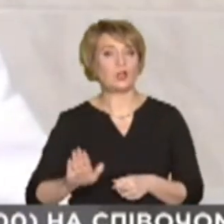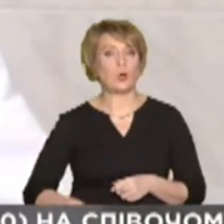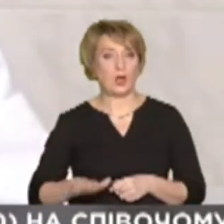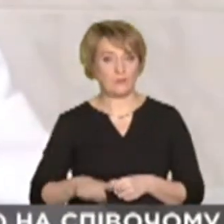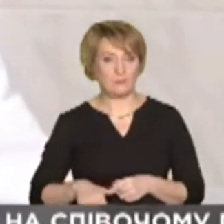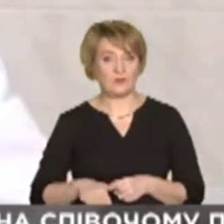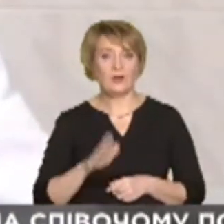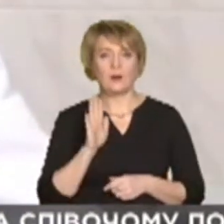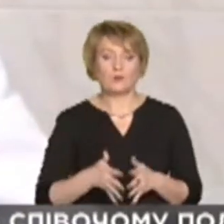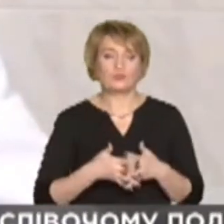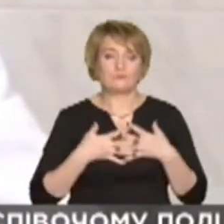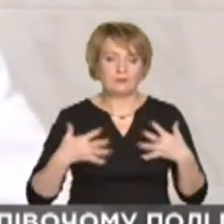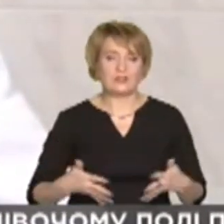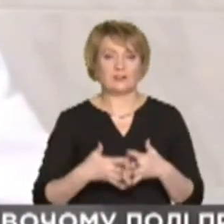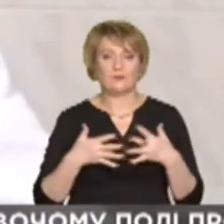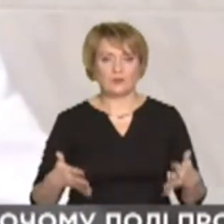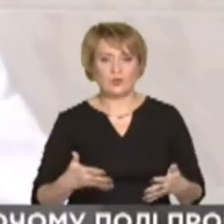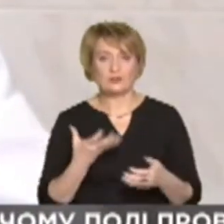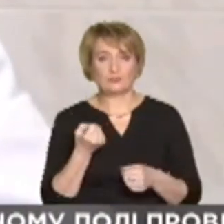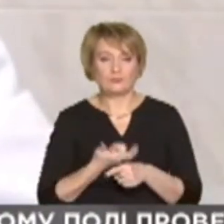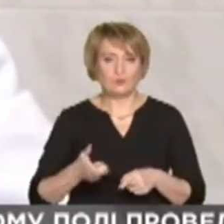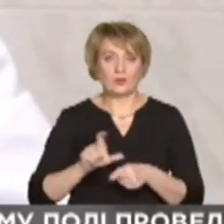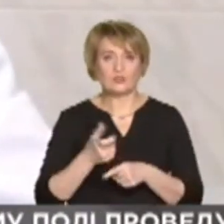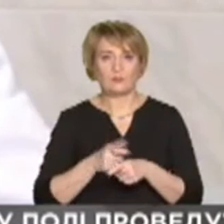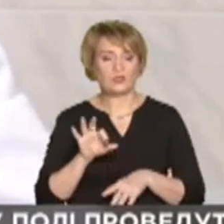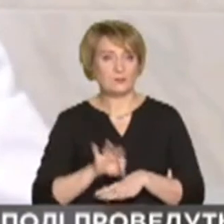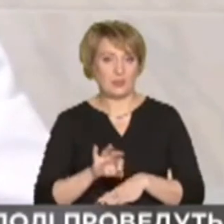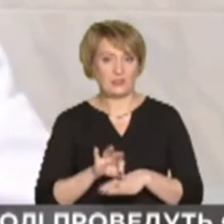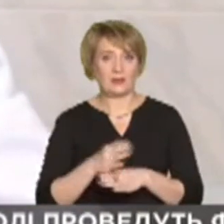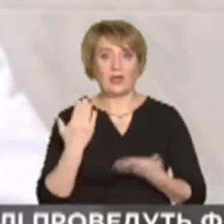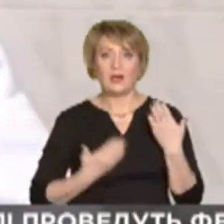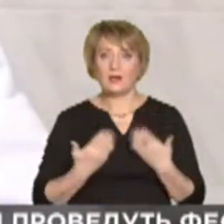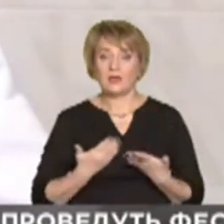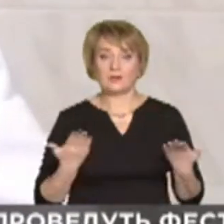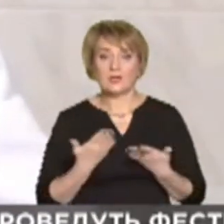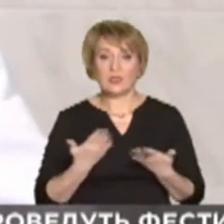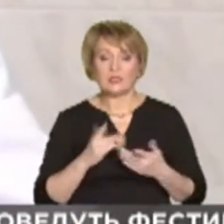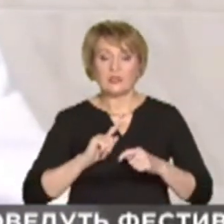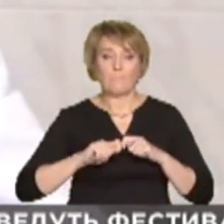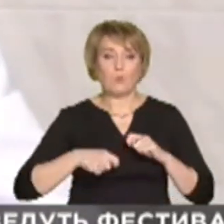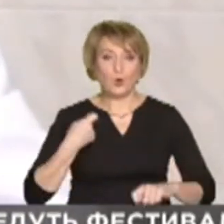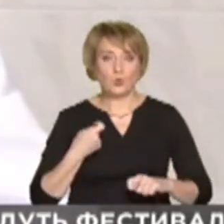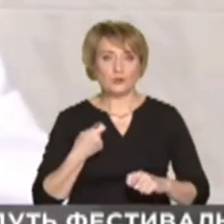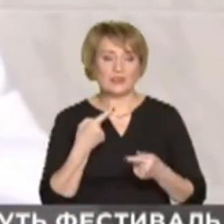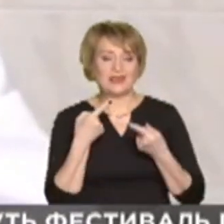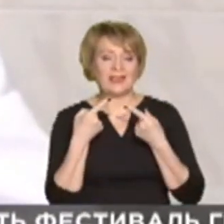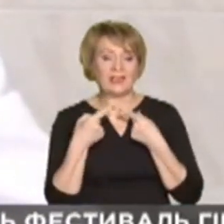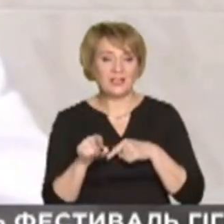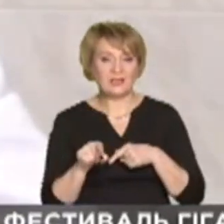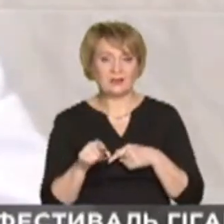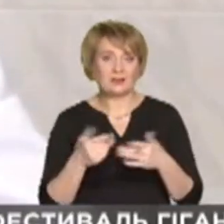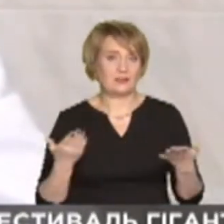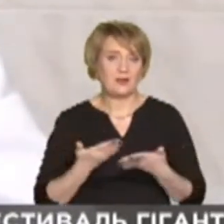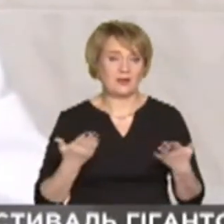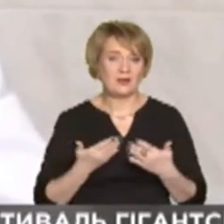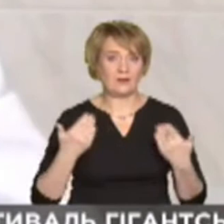буде більше і більше і більше боліти. Якщо якісь є порушення інших